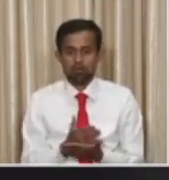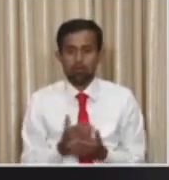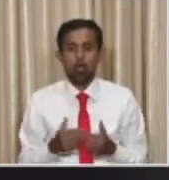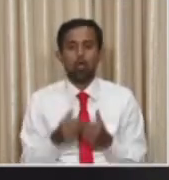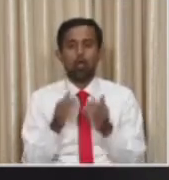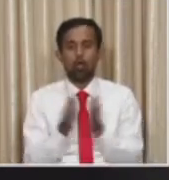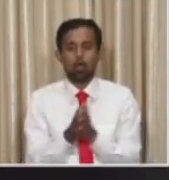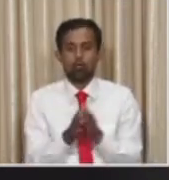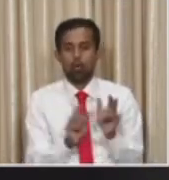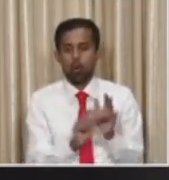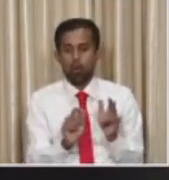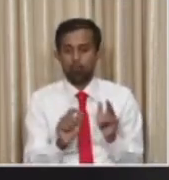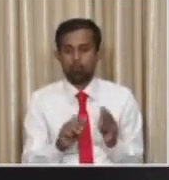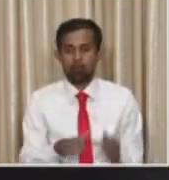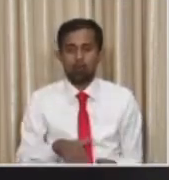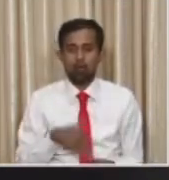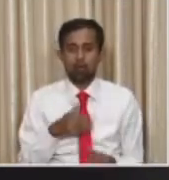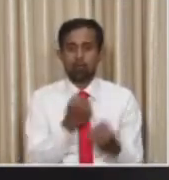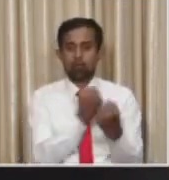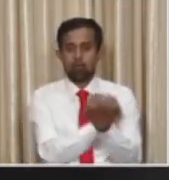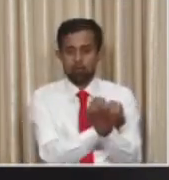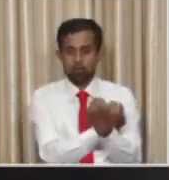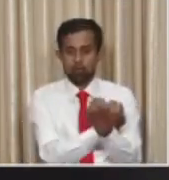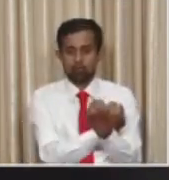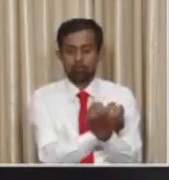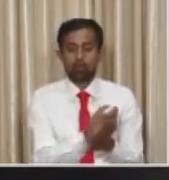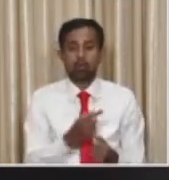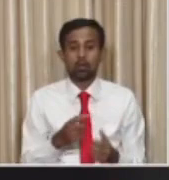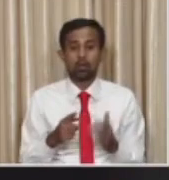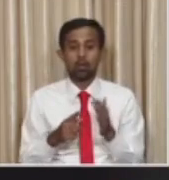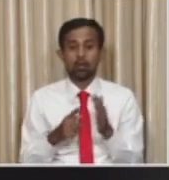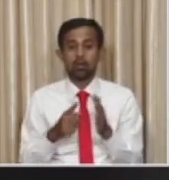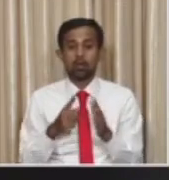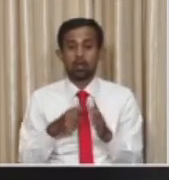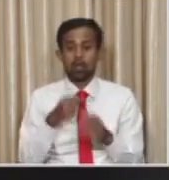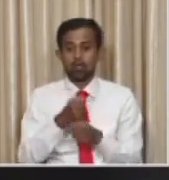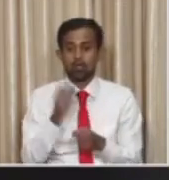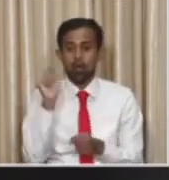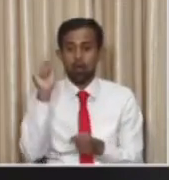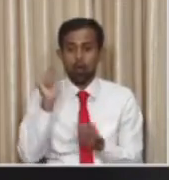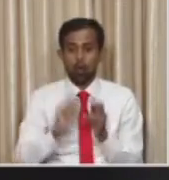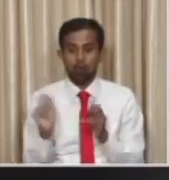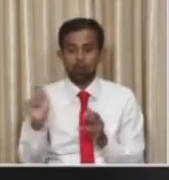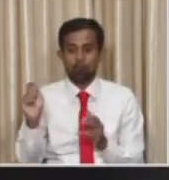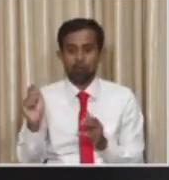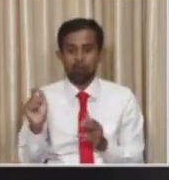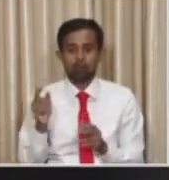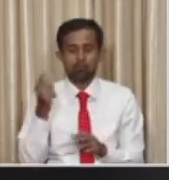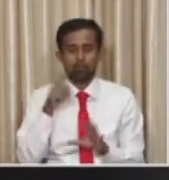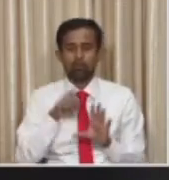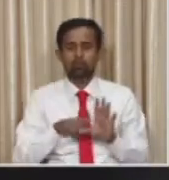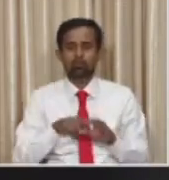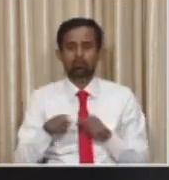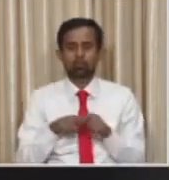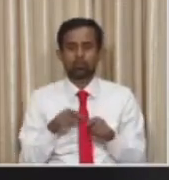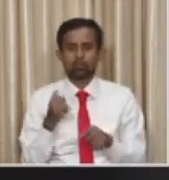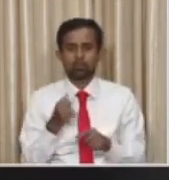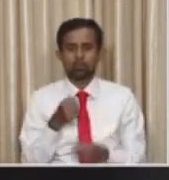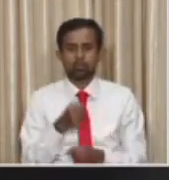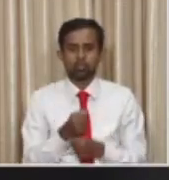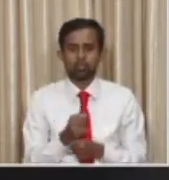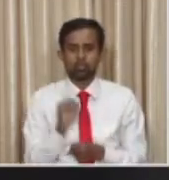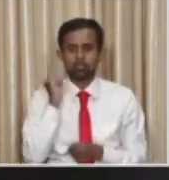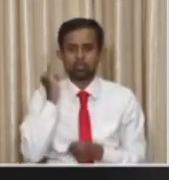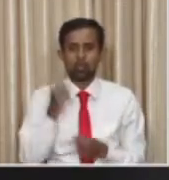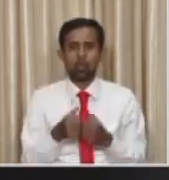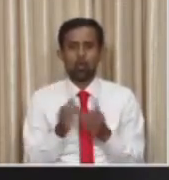සියලුම ආයතන ප්‍රධාන වශයෙන් පොලිසිය ඒ වගේම නීතිපති දෙපාර්තමේන්තුව අද සමහර මේ පුරුද්දක් හැටියට සමහර රජයේ